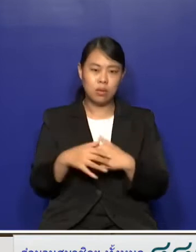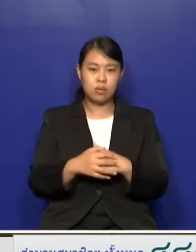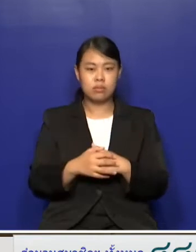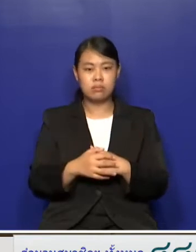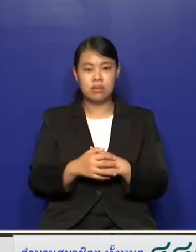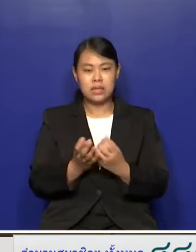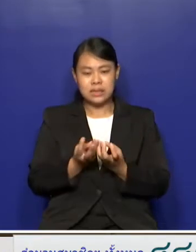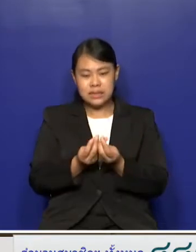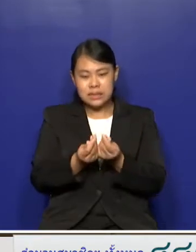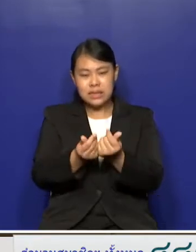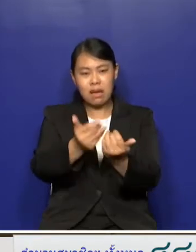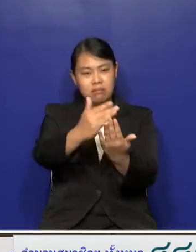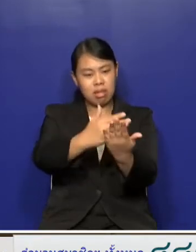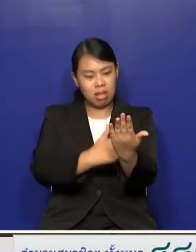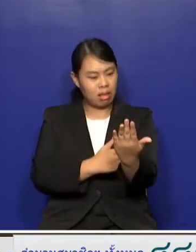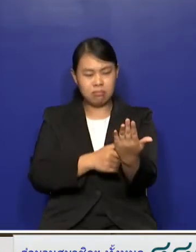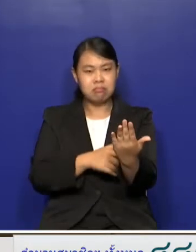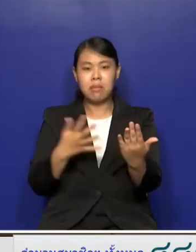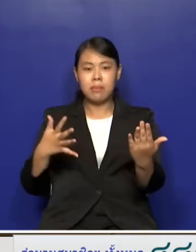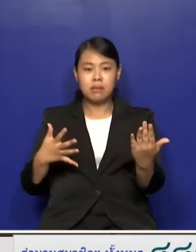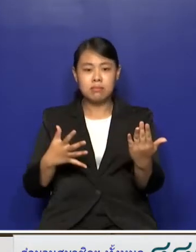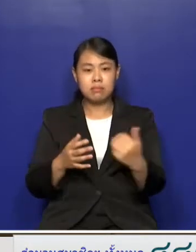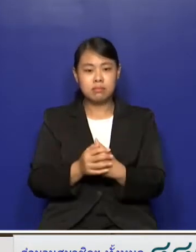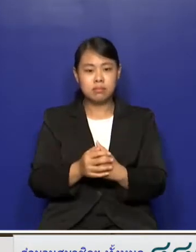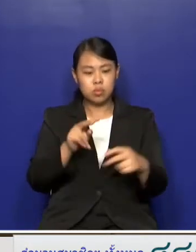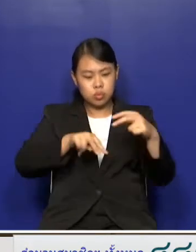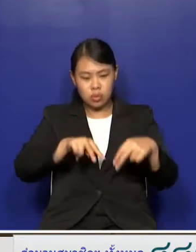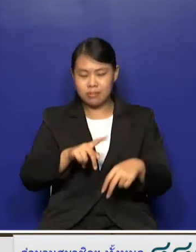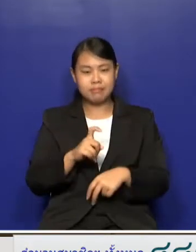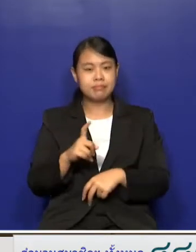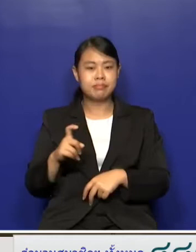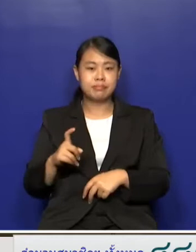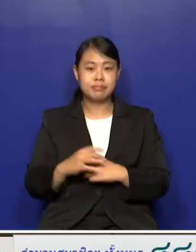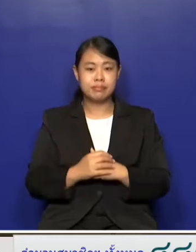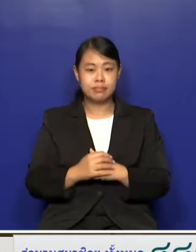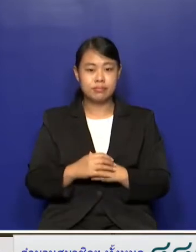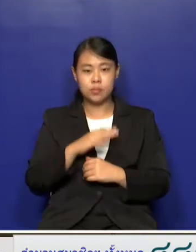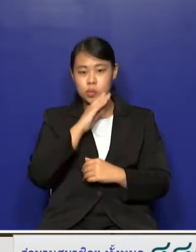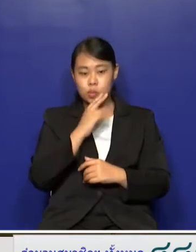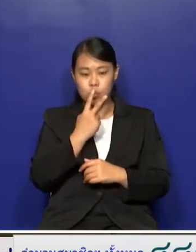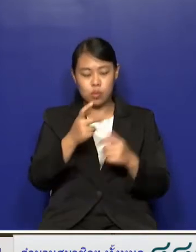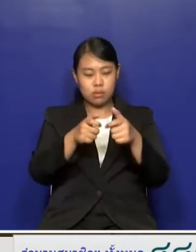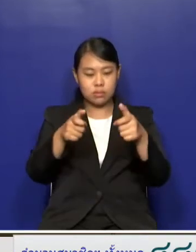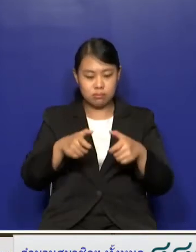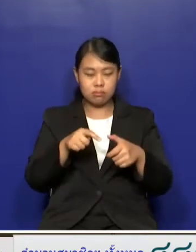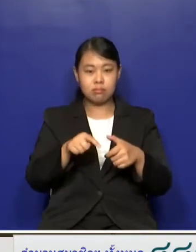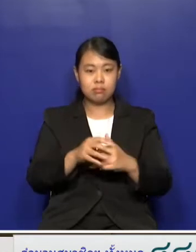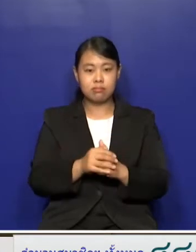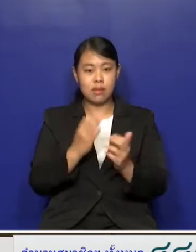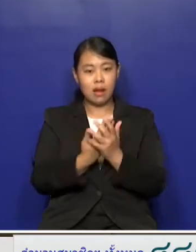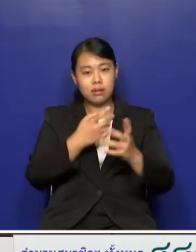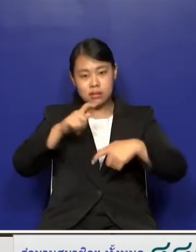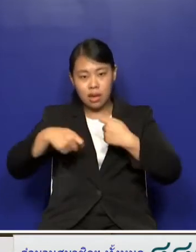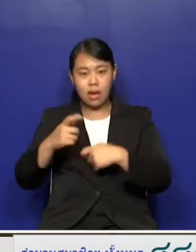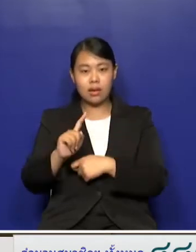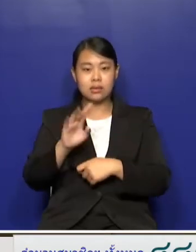มีรายละเอียดที่ทำให้เราตรวจสอบได้นะครับท่านประธานที่เคารพครับถ้ามาดูจากแรงงานการใช้จ่ายเงินนะ